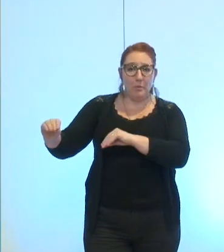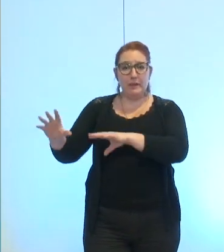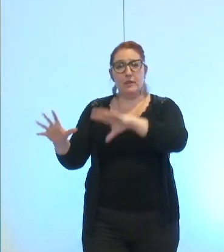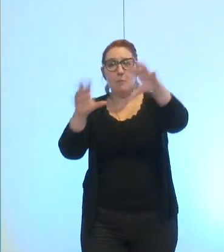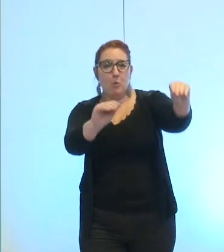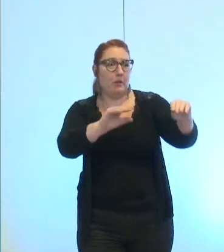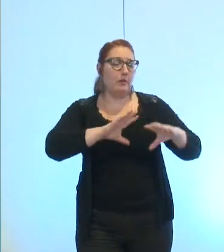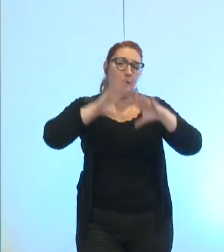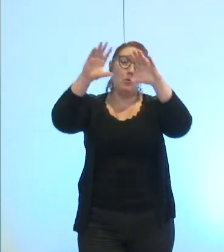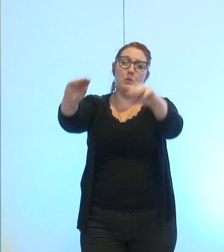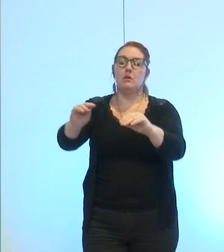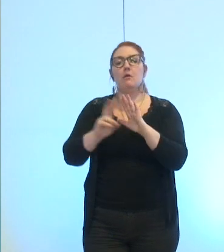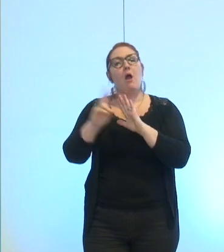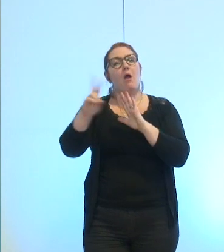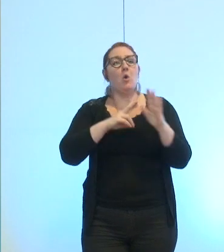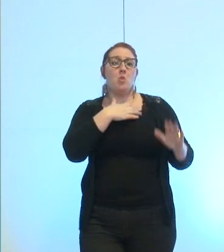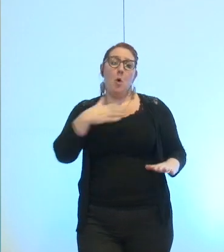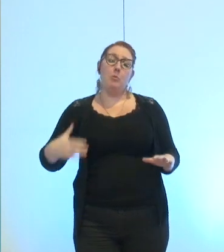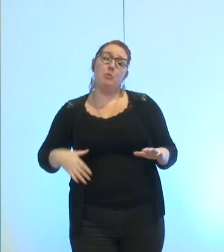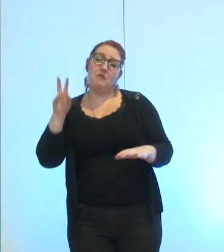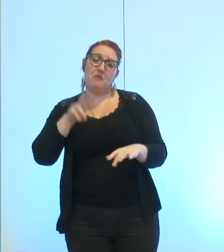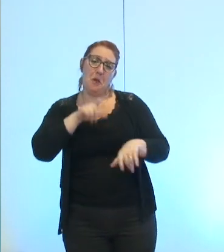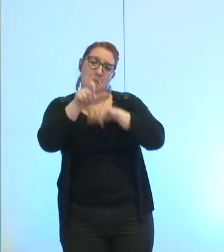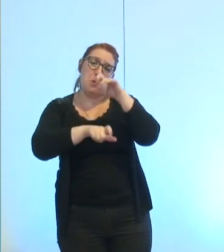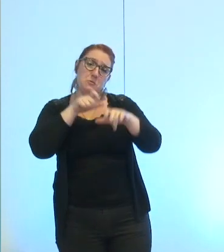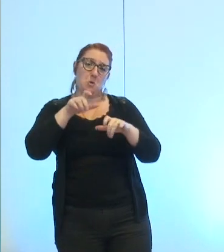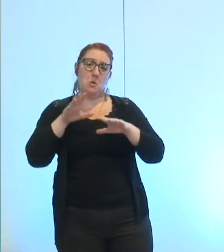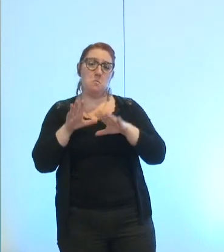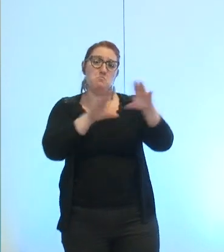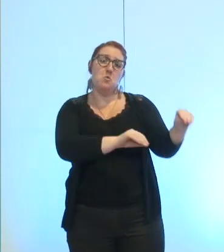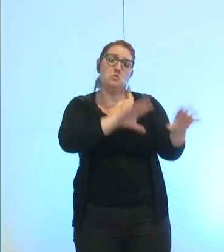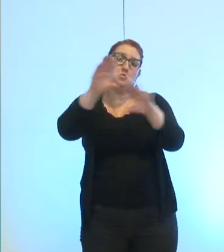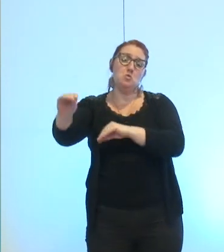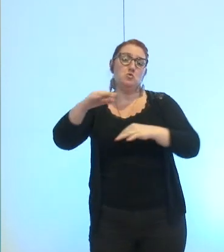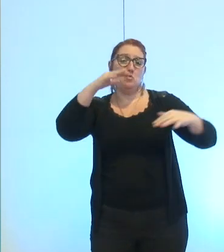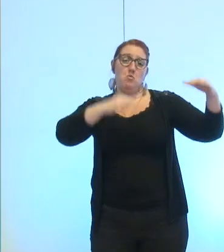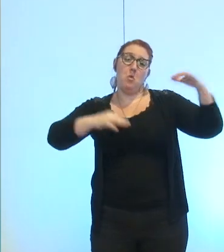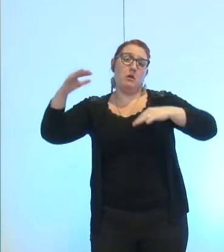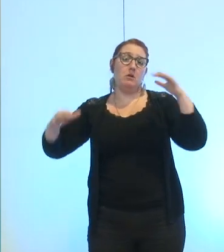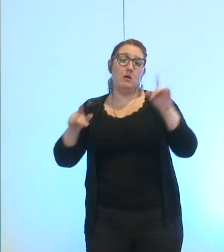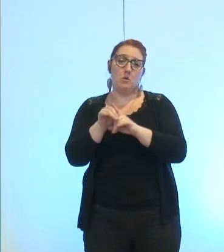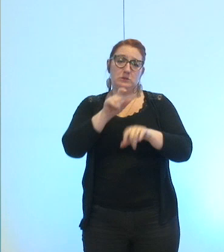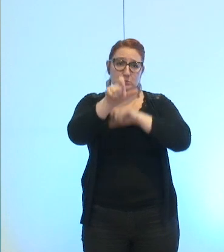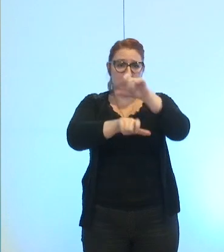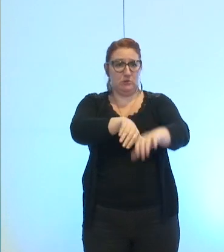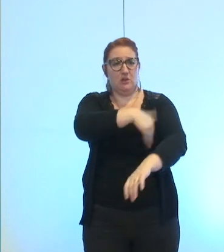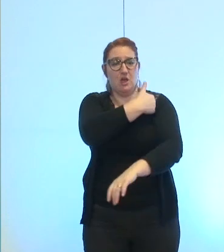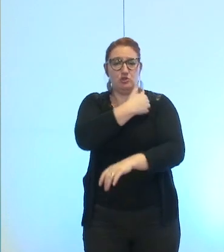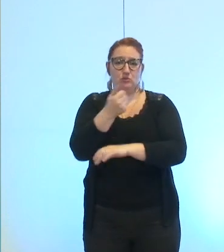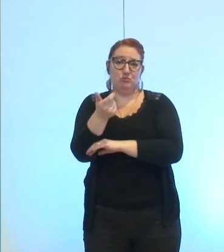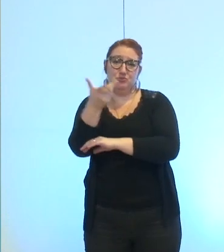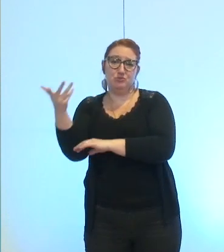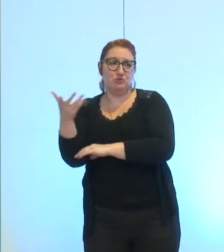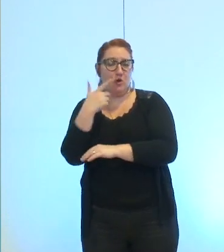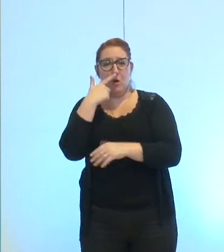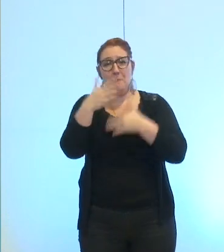Grenoble qui est relativement moyenne et aussi un certain nombre d'agents qui sont en attente de reclassement et en